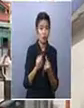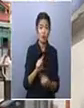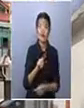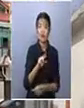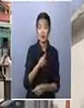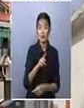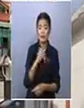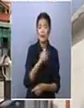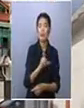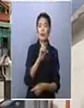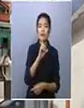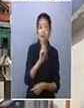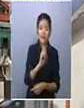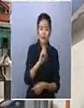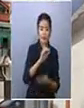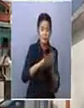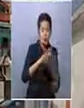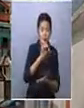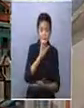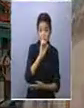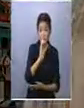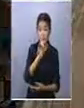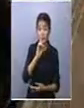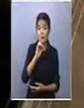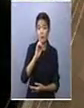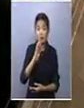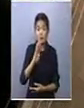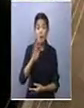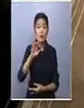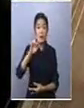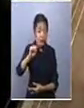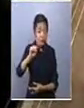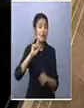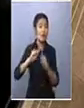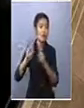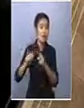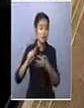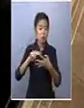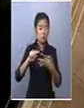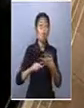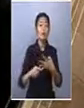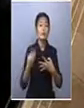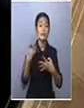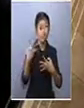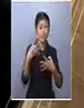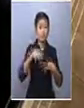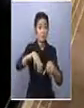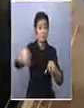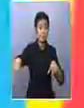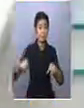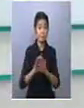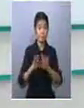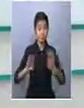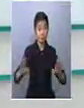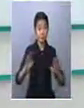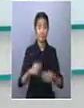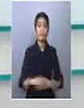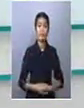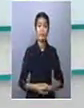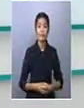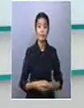Singapore Overseas Chinese Banking Corporation United Overseas Bank และ Overseas Union Bank ค่ะจุ